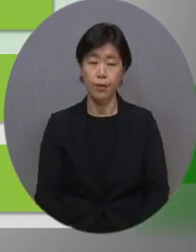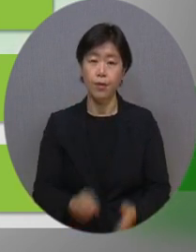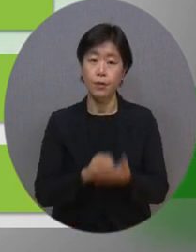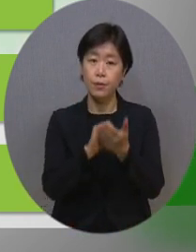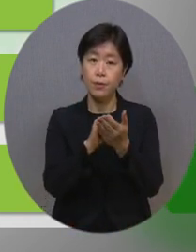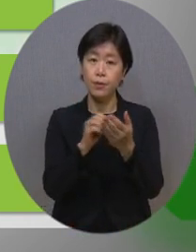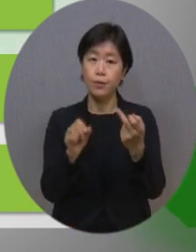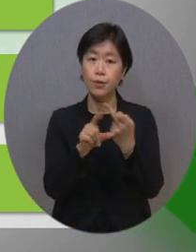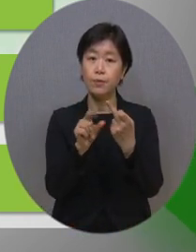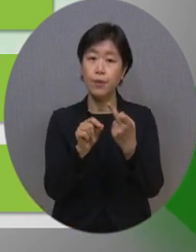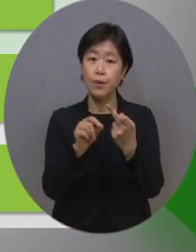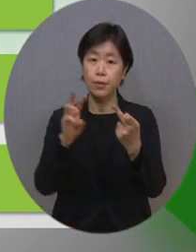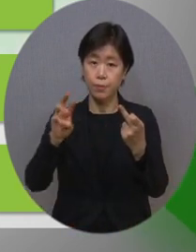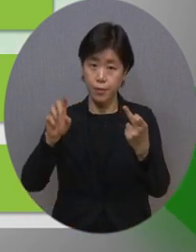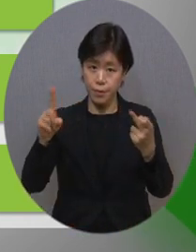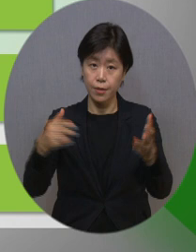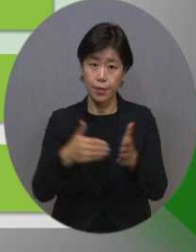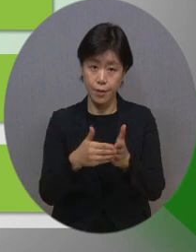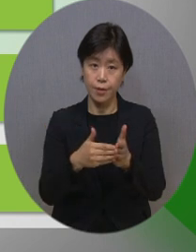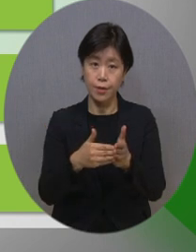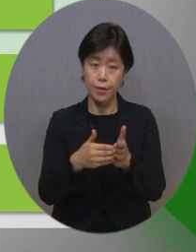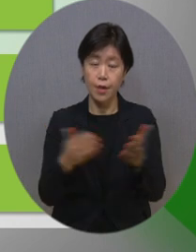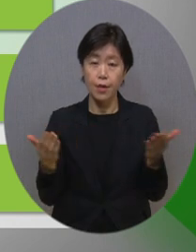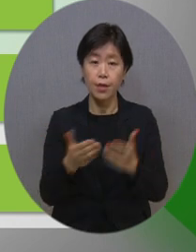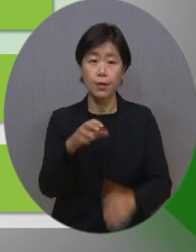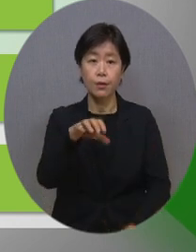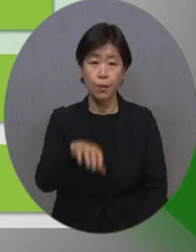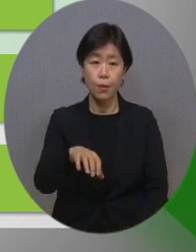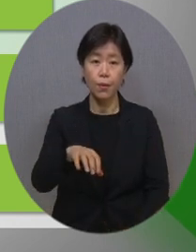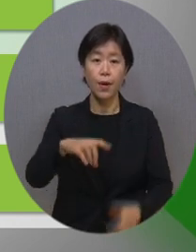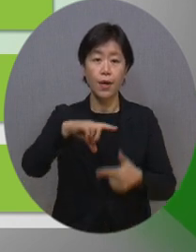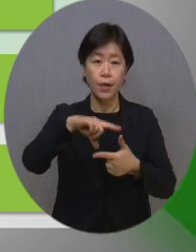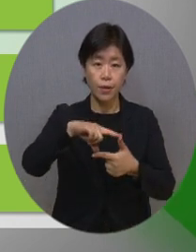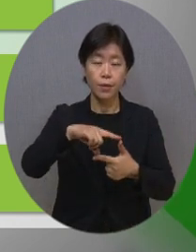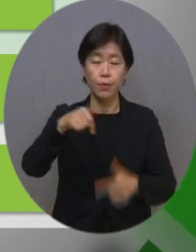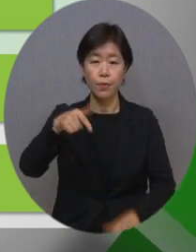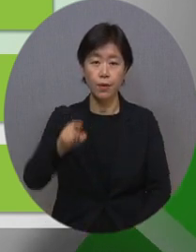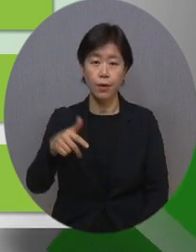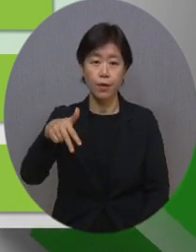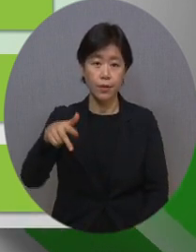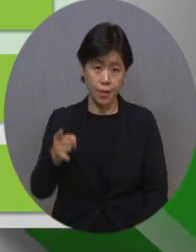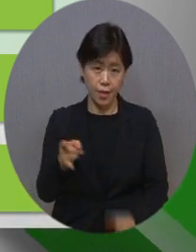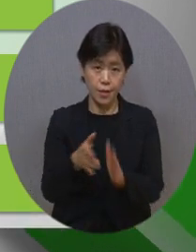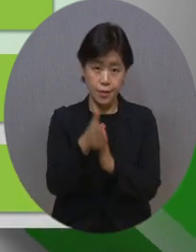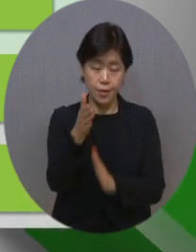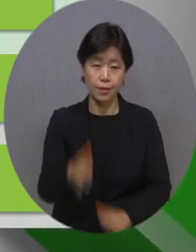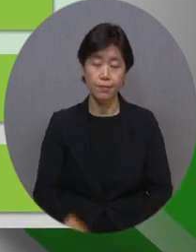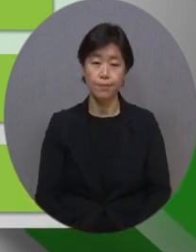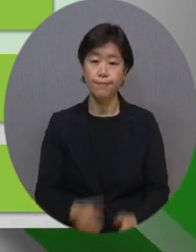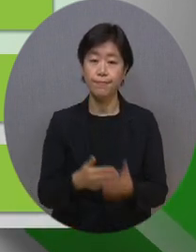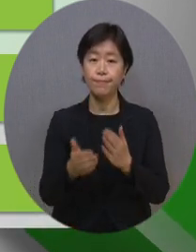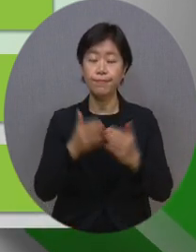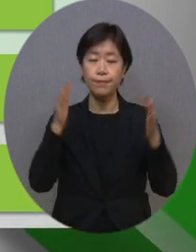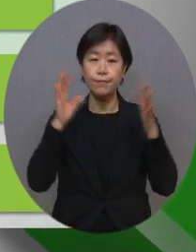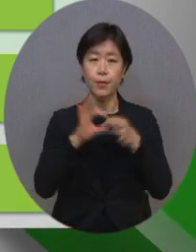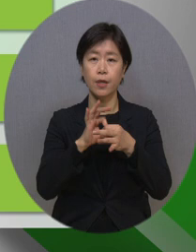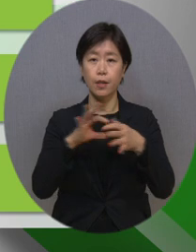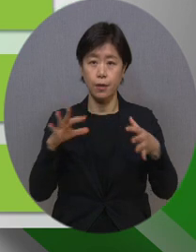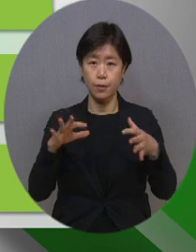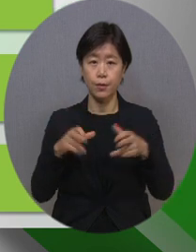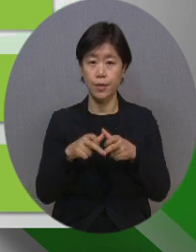12월 31일까지며 근무지는 경상남도 거제시입니다. 경력과 학력은